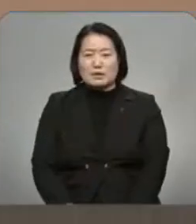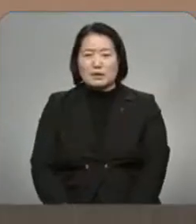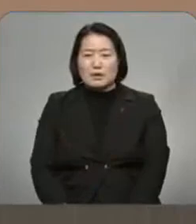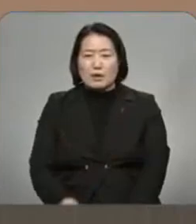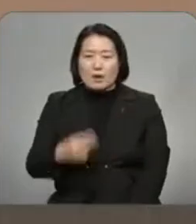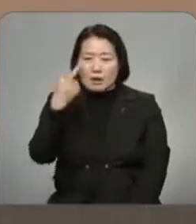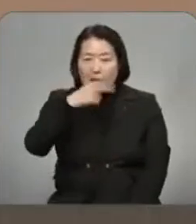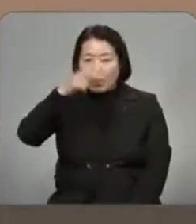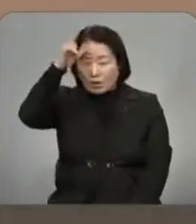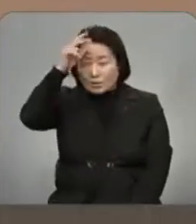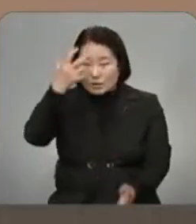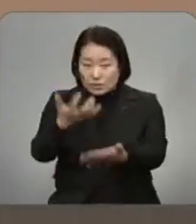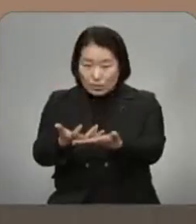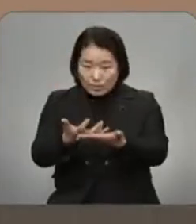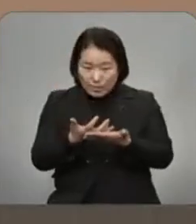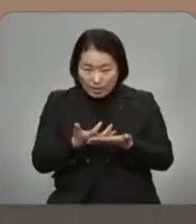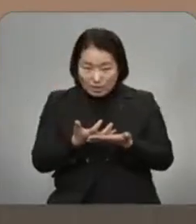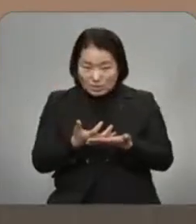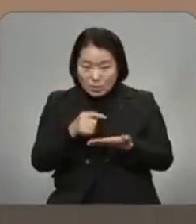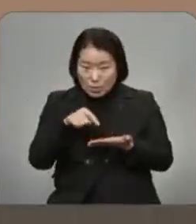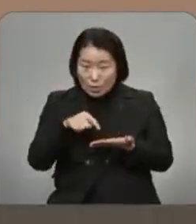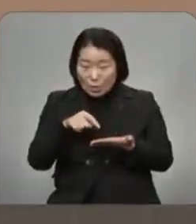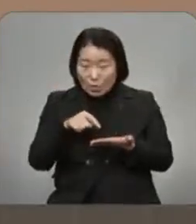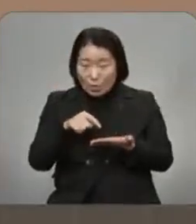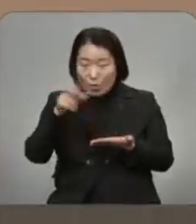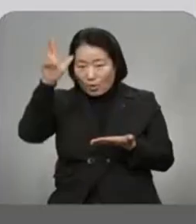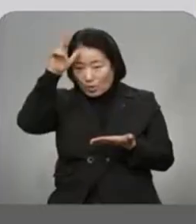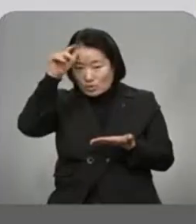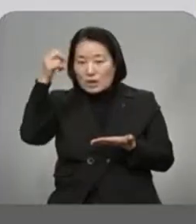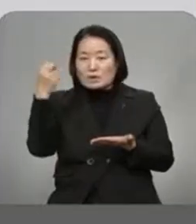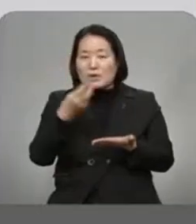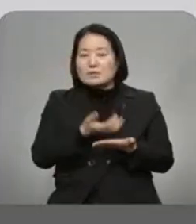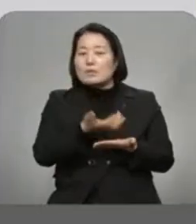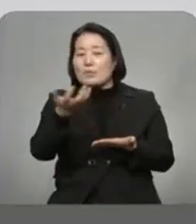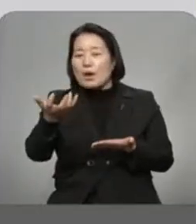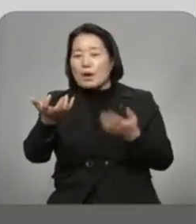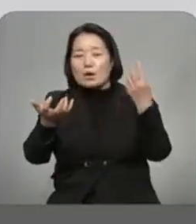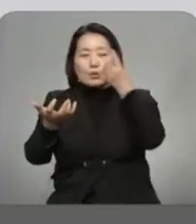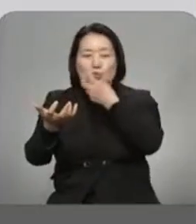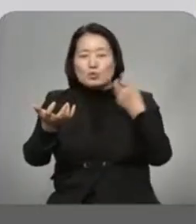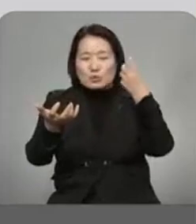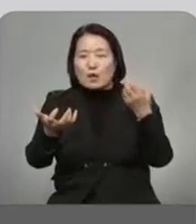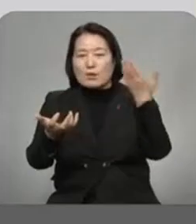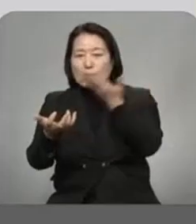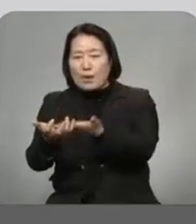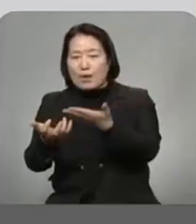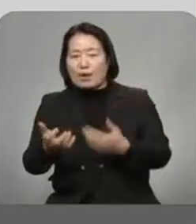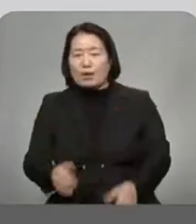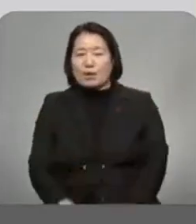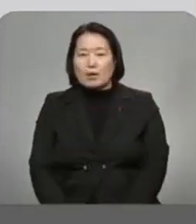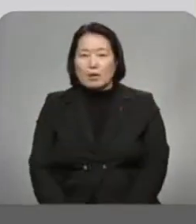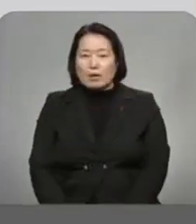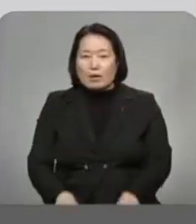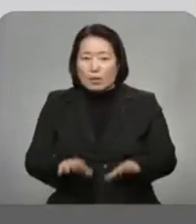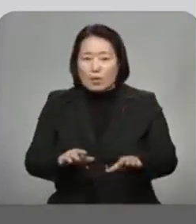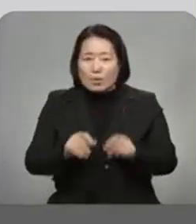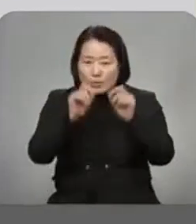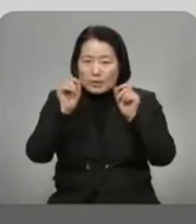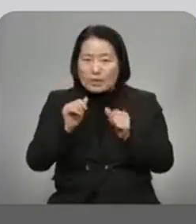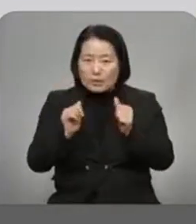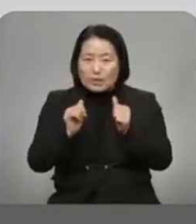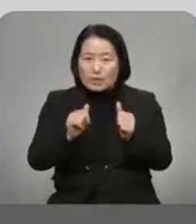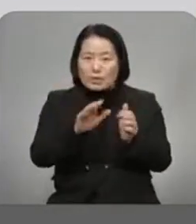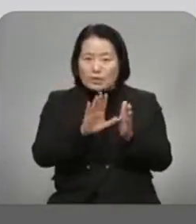넘은 검이경 수를 은 최근 민사소송 과정에서